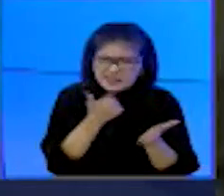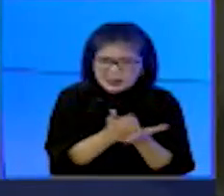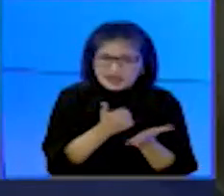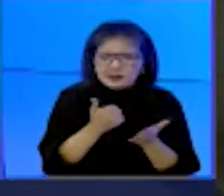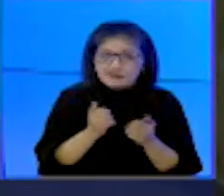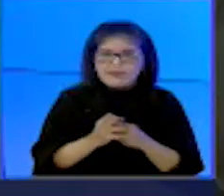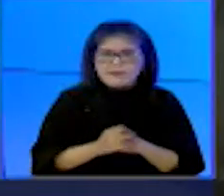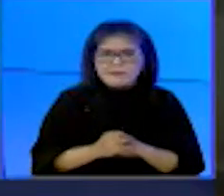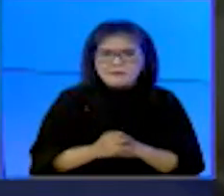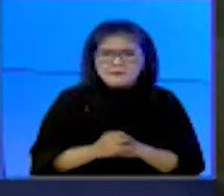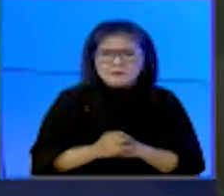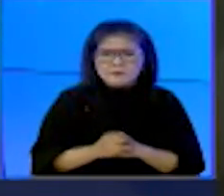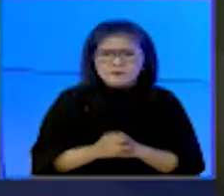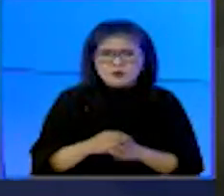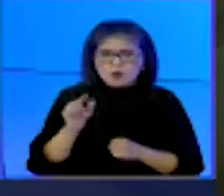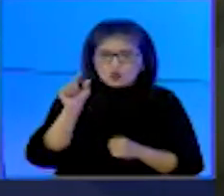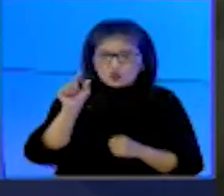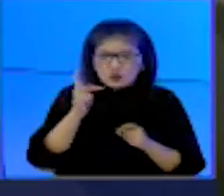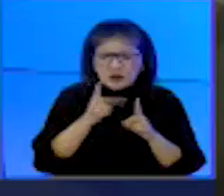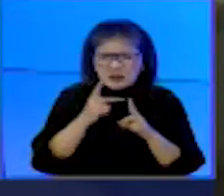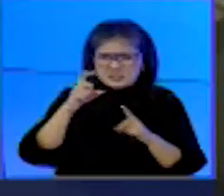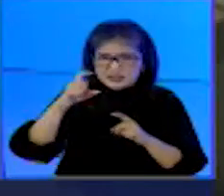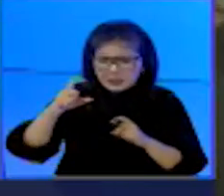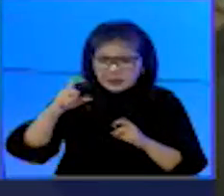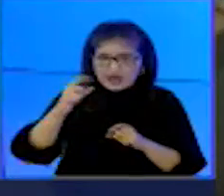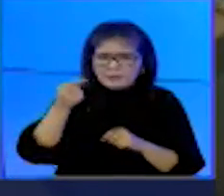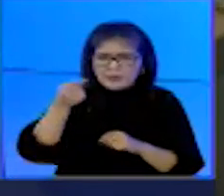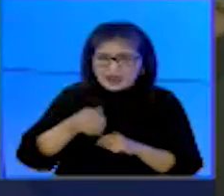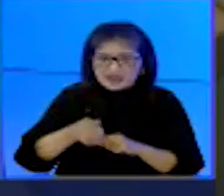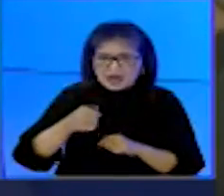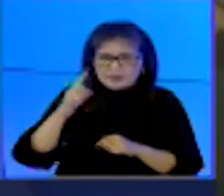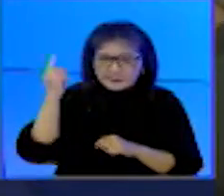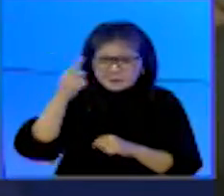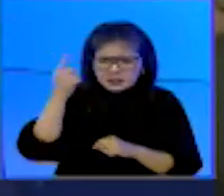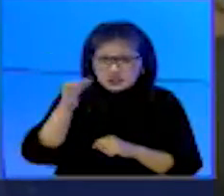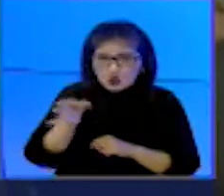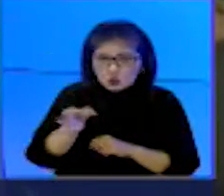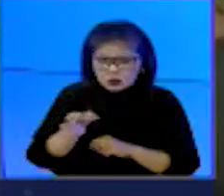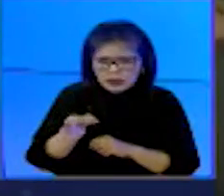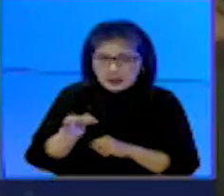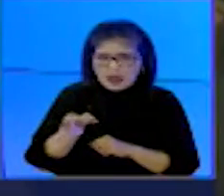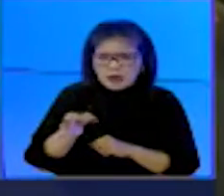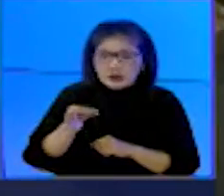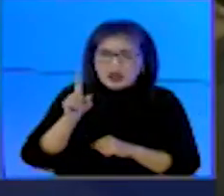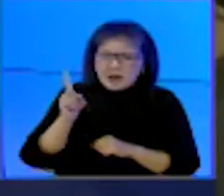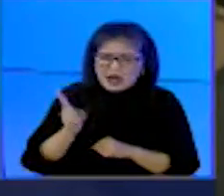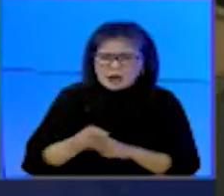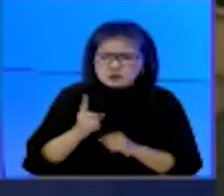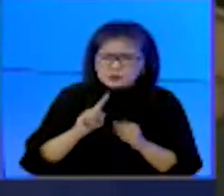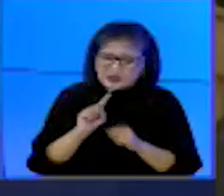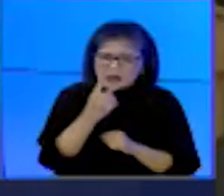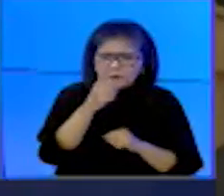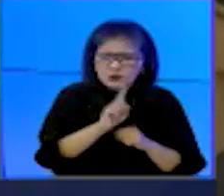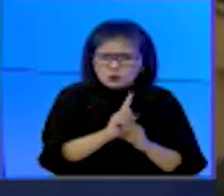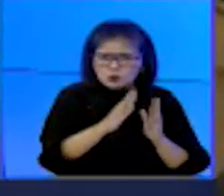itu. UHC yang dimiliki, yang dibayarkan oleh Pemkot itu, mekanismenya adalah dulu tindakan pertama di